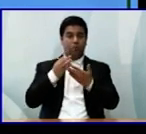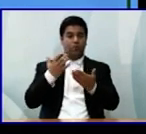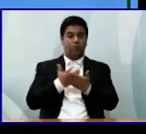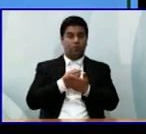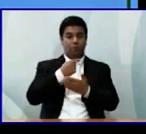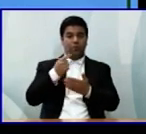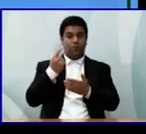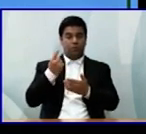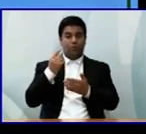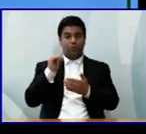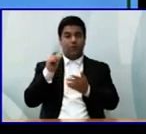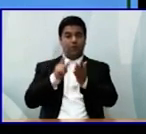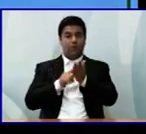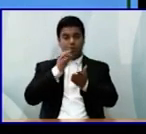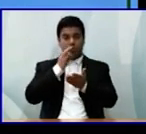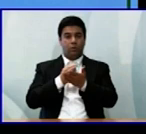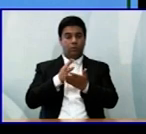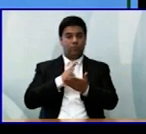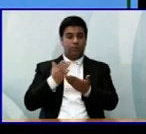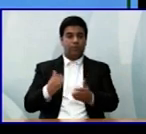minus 1 va 7 javoblarga ega bo'ldik.